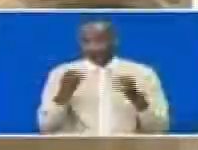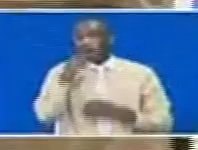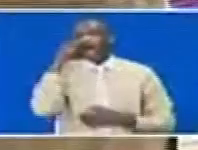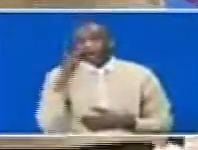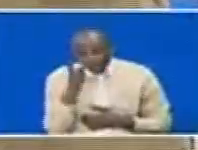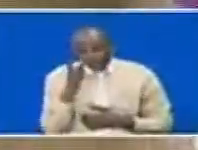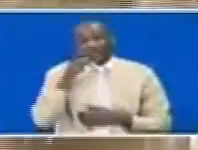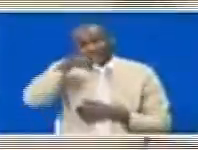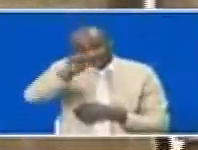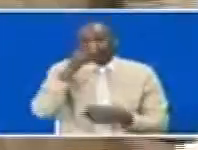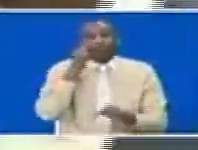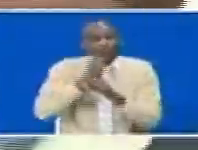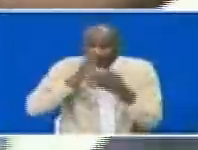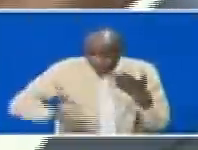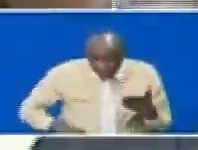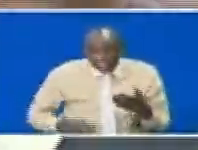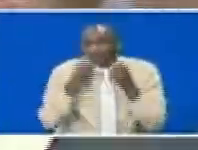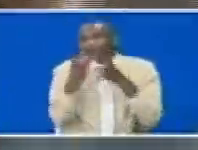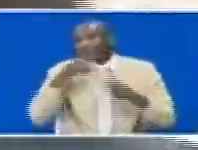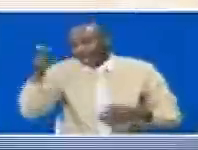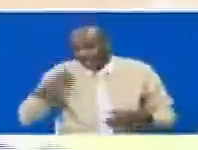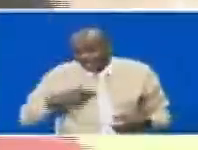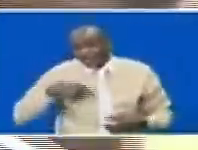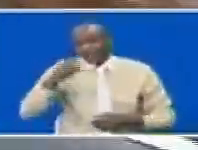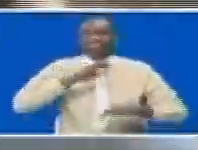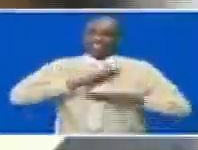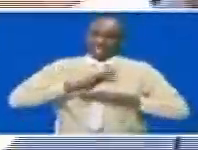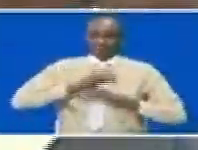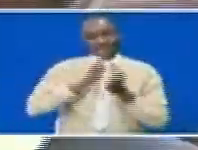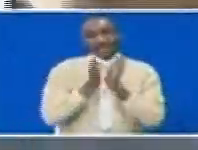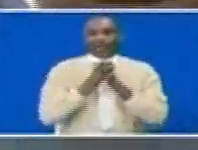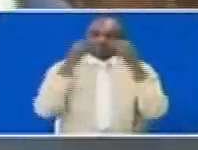Musyoka alikuwa mbioni kuwafahamisha wenzake kuwa anatosha kuwa rais.